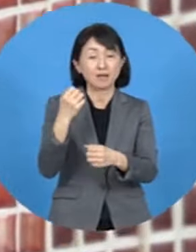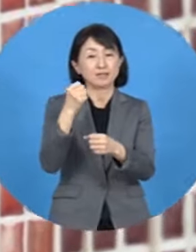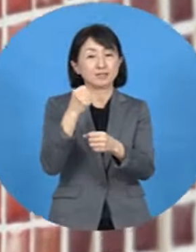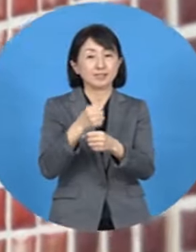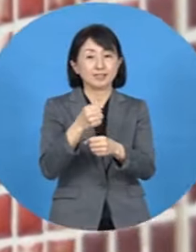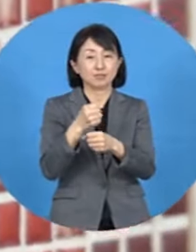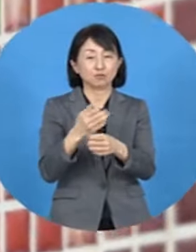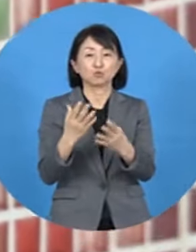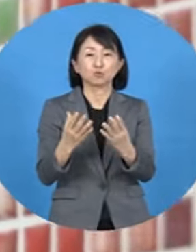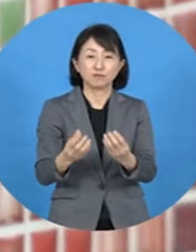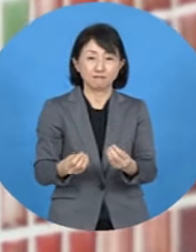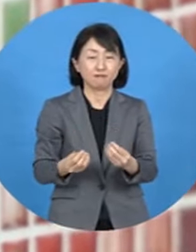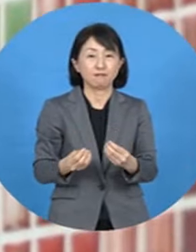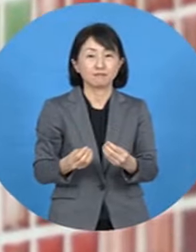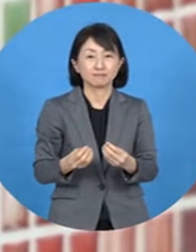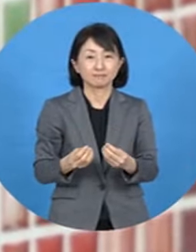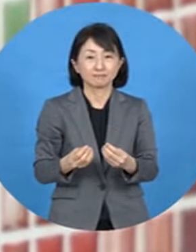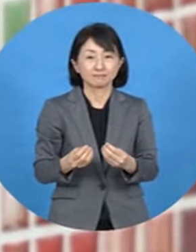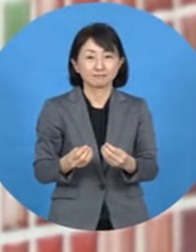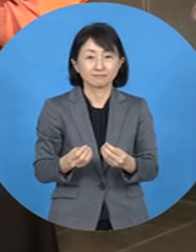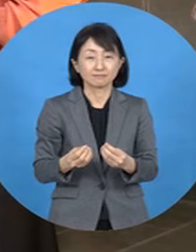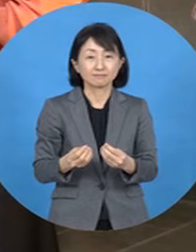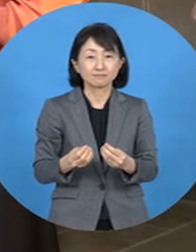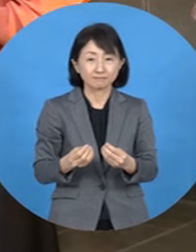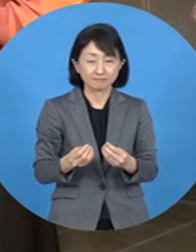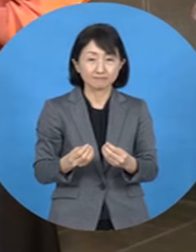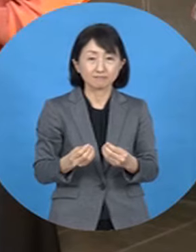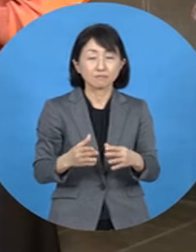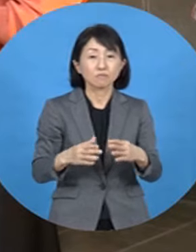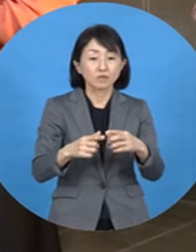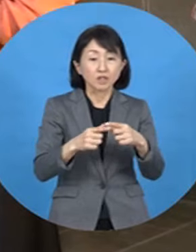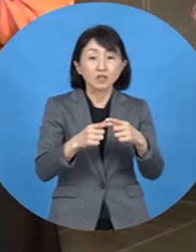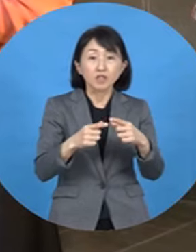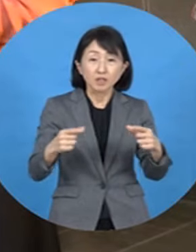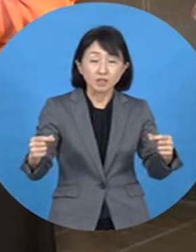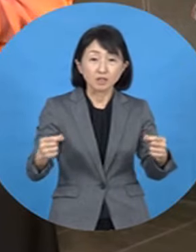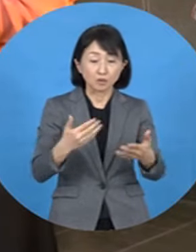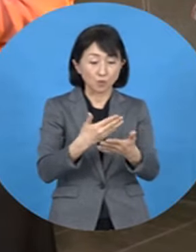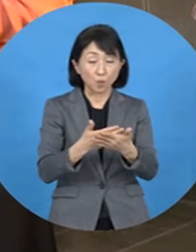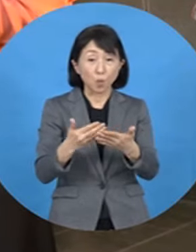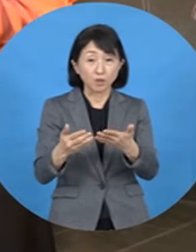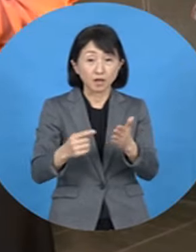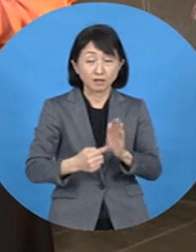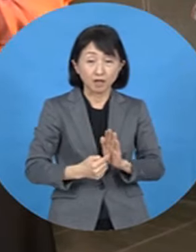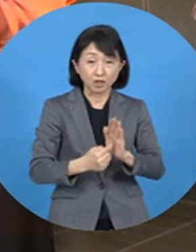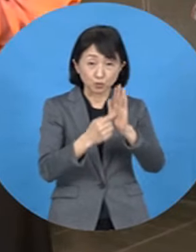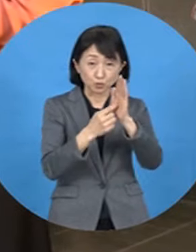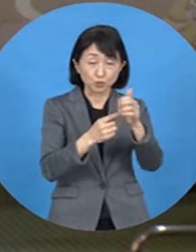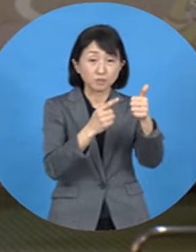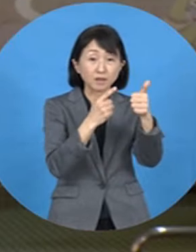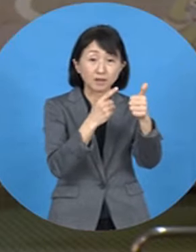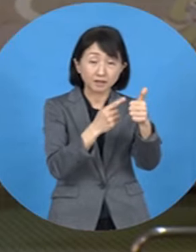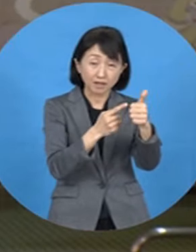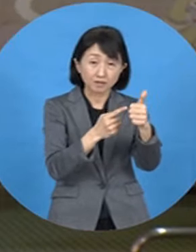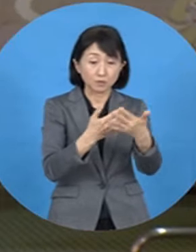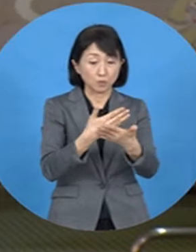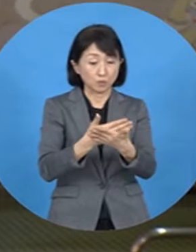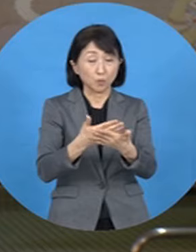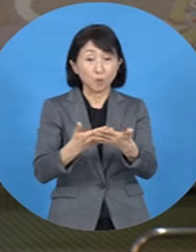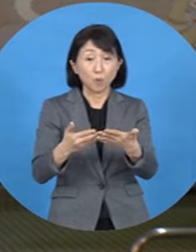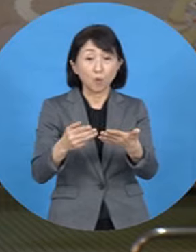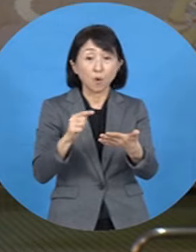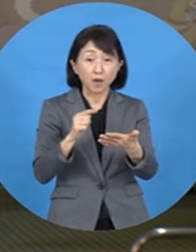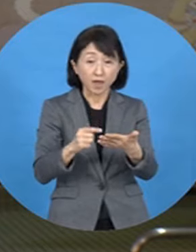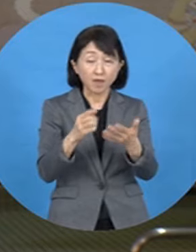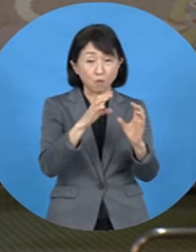に作られたものなんですけども、元絵が日本画家で有名な竹内栖鳳っていう人の三月っていう絵を、ね、元